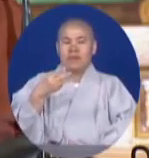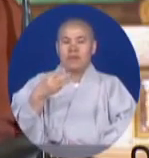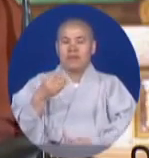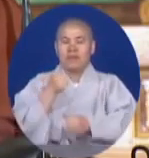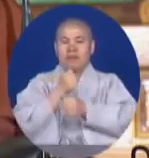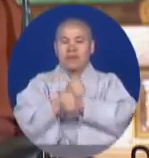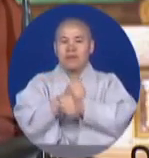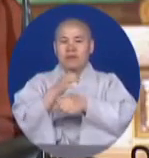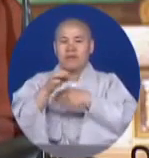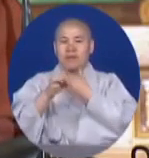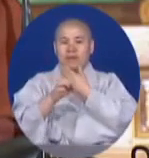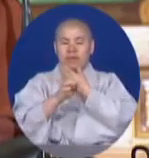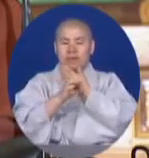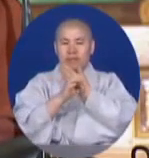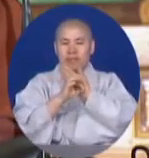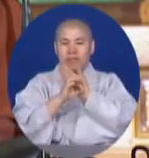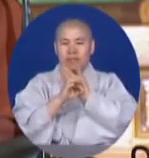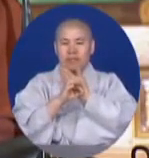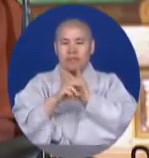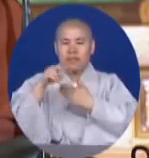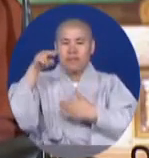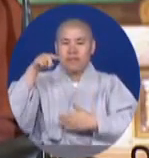무인설 하면